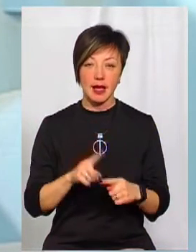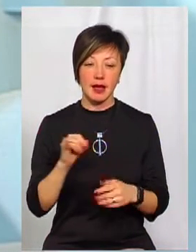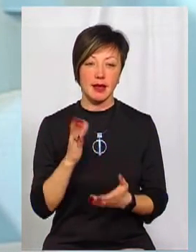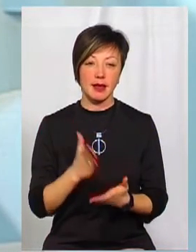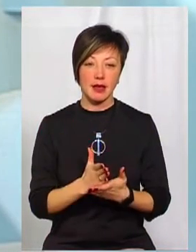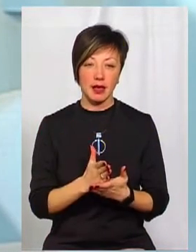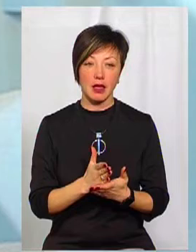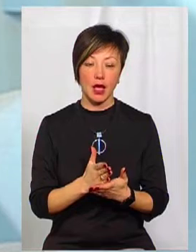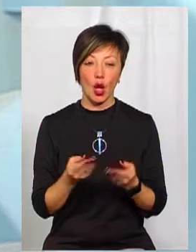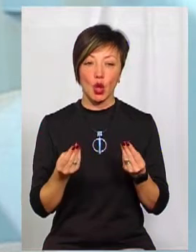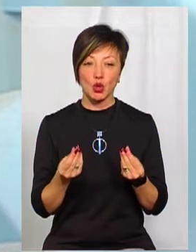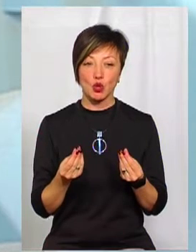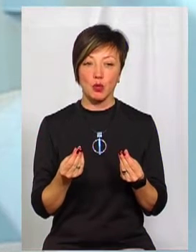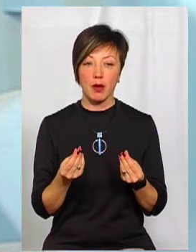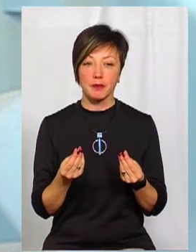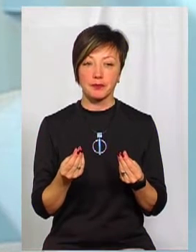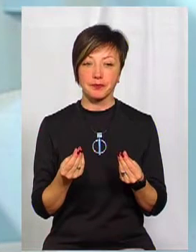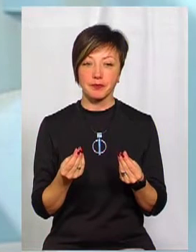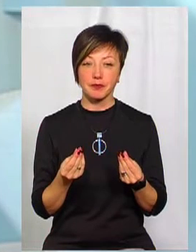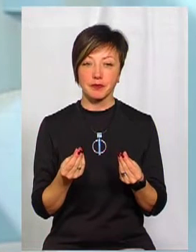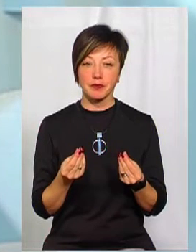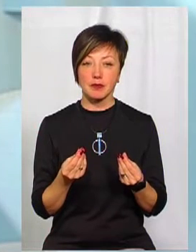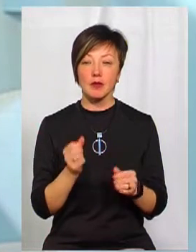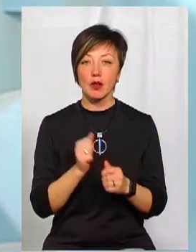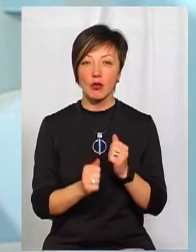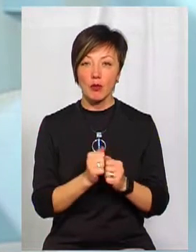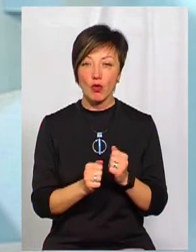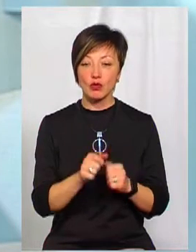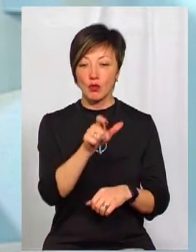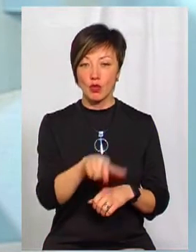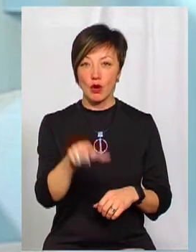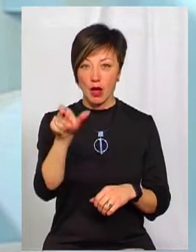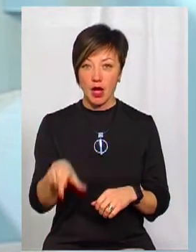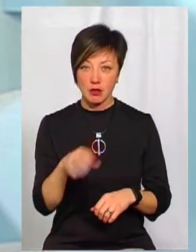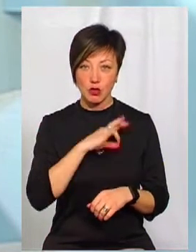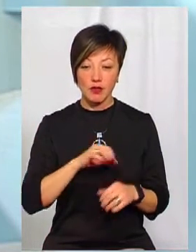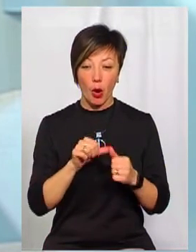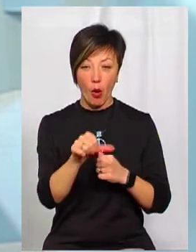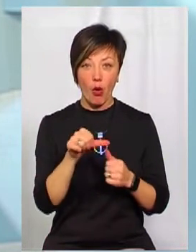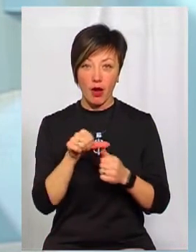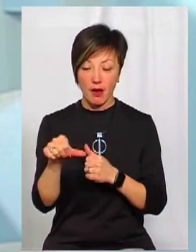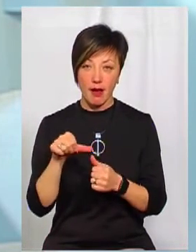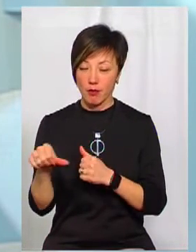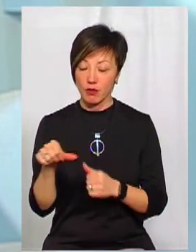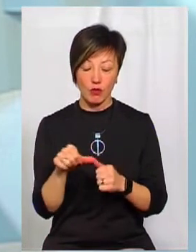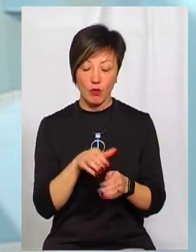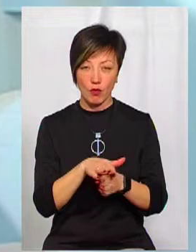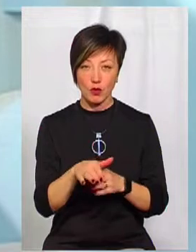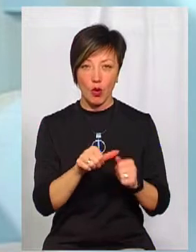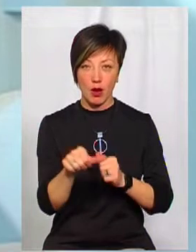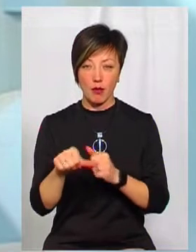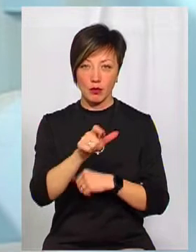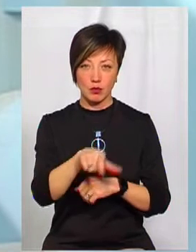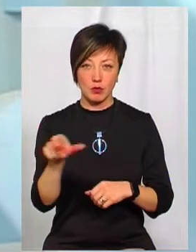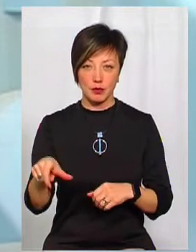є сума, яку це робилось по кожному споживачу окремо. Абсолютно по кожному